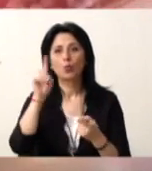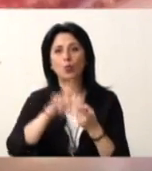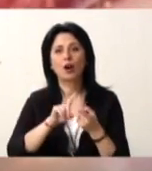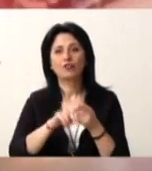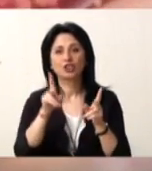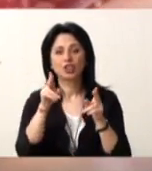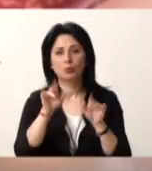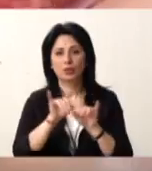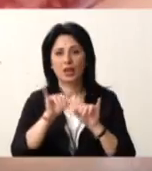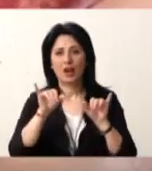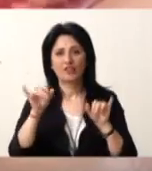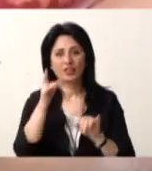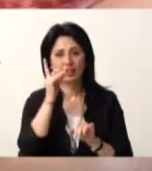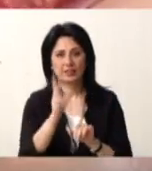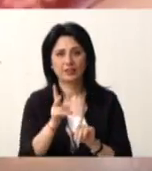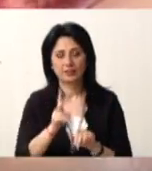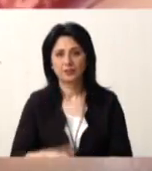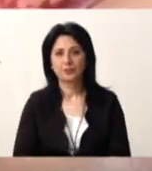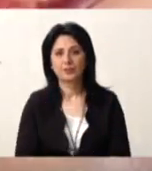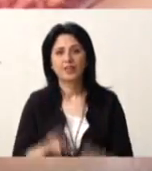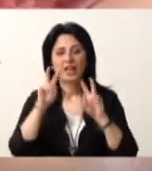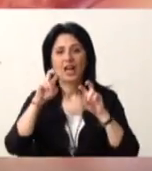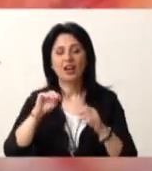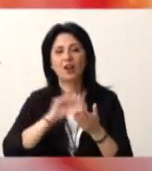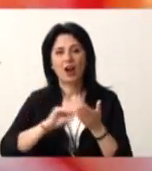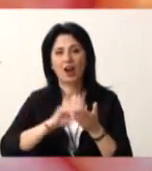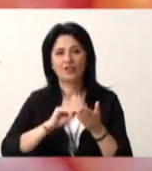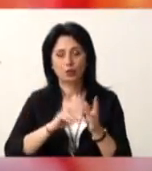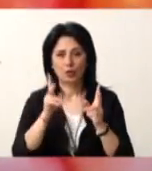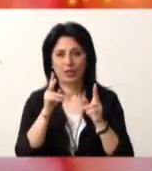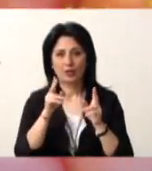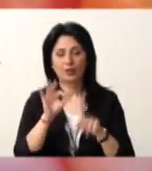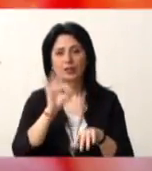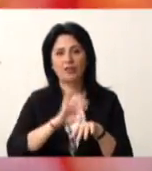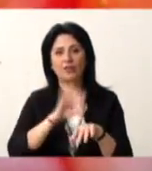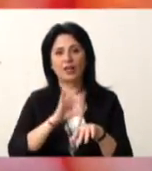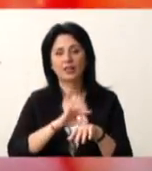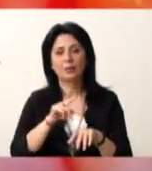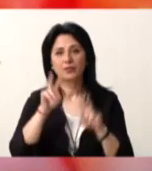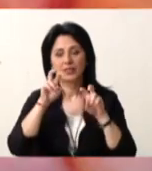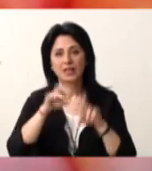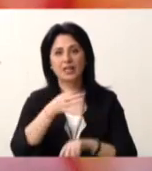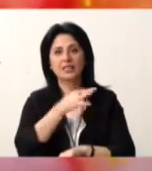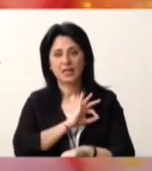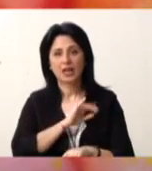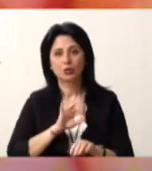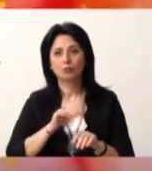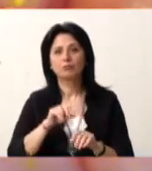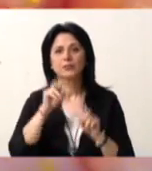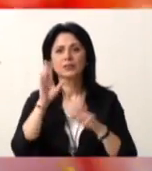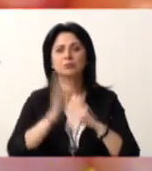უკავშირდება კიბოს განვითარების რისკებს. კვლევის ავტორისა და ონკოლოგიური დაავადებების კვლევის სააგენტოს